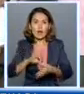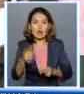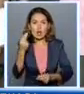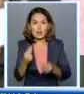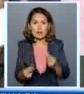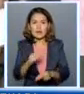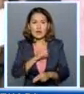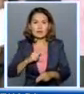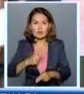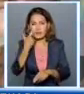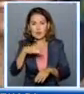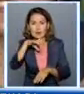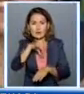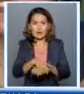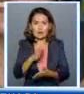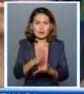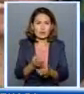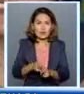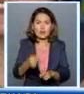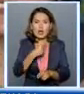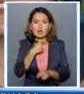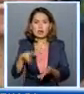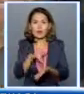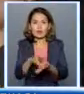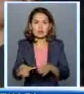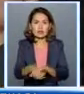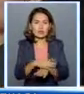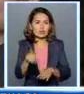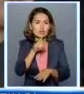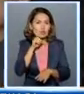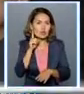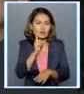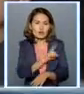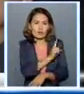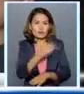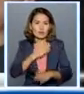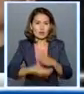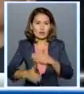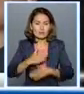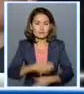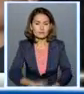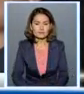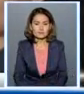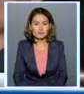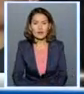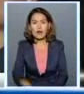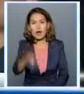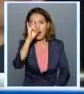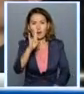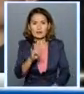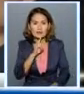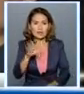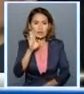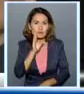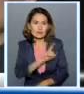шын мықты екенін дәлелдеді. Жетісулық жанкүйерлер қуанышында шек жоқ. Қазақстандықтар мықты екен, олар тек қана алтыннан ғана медаль алады екен